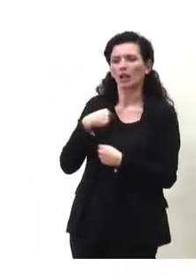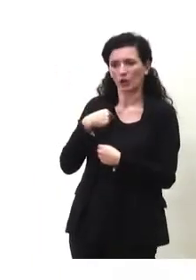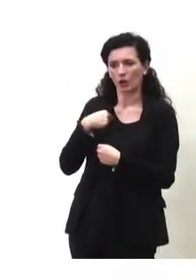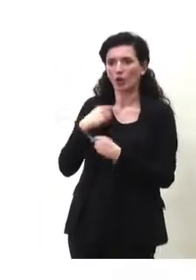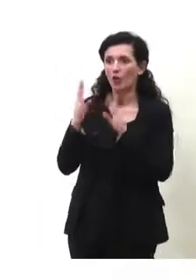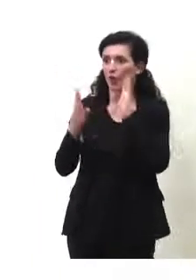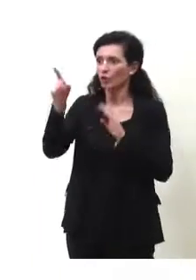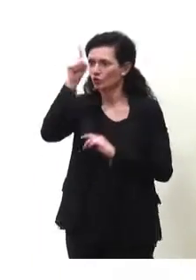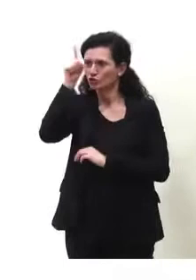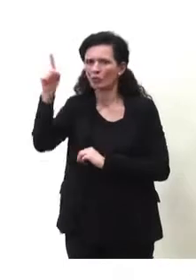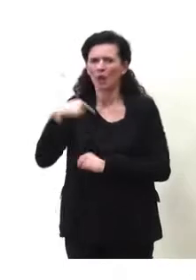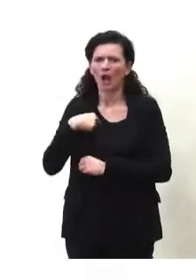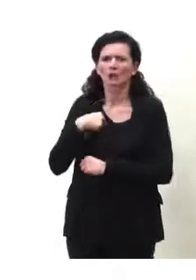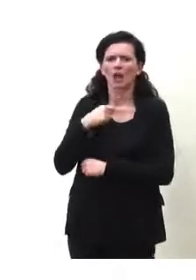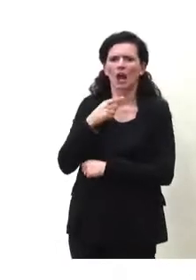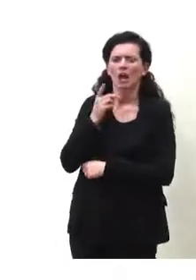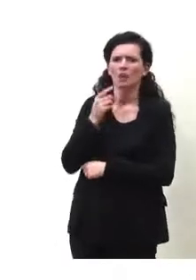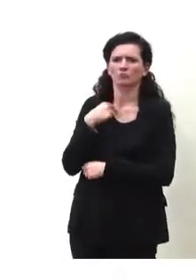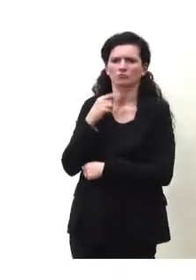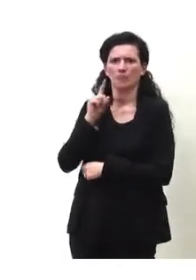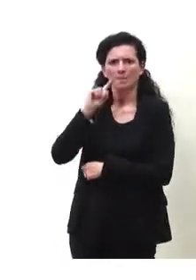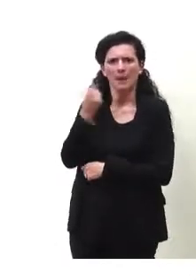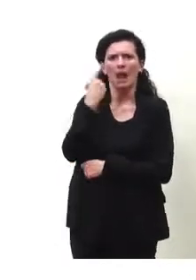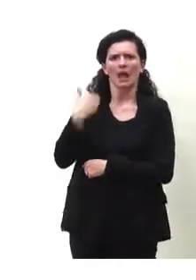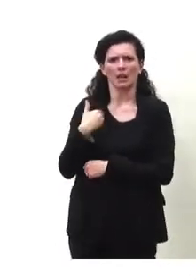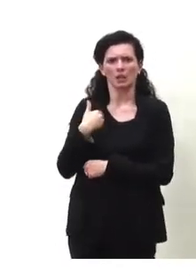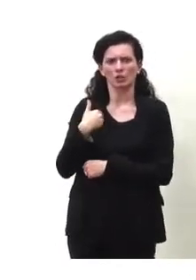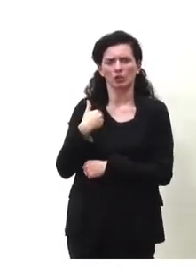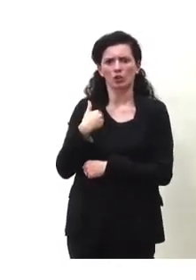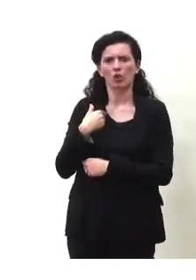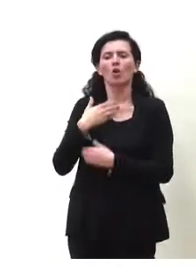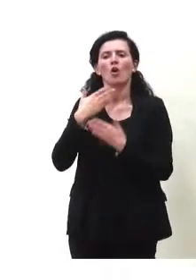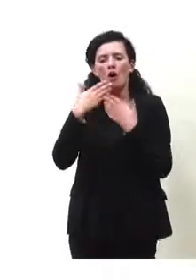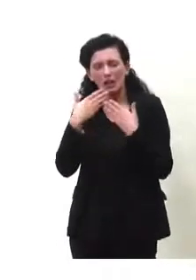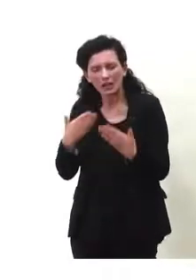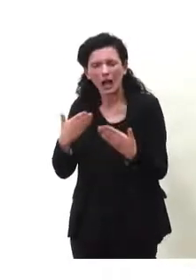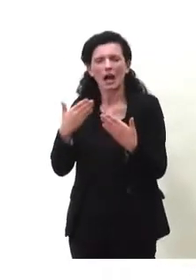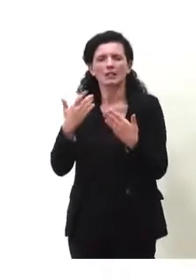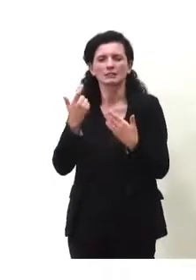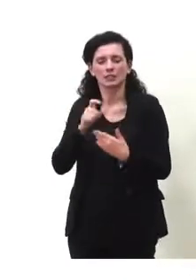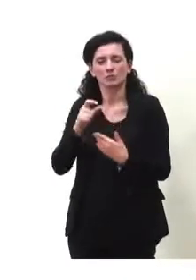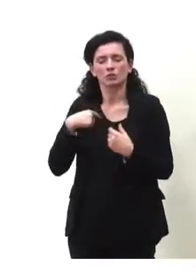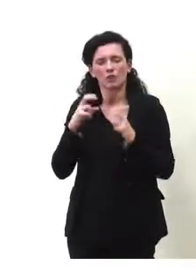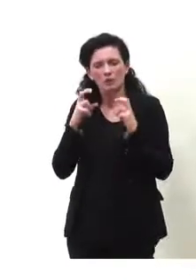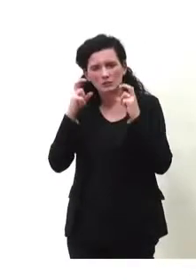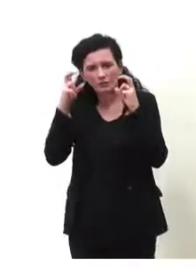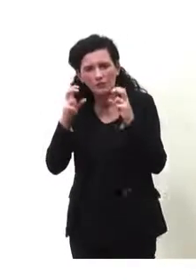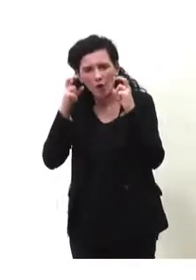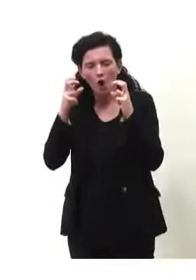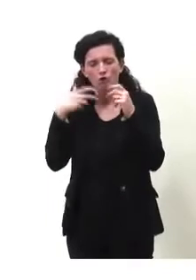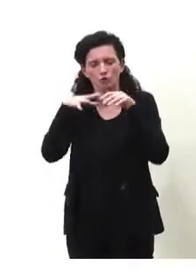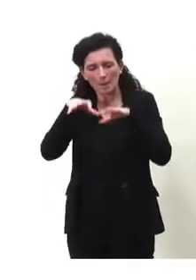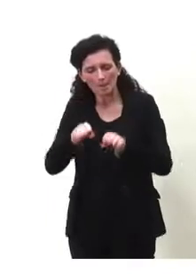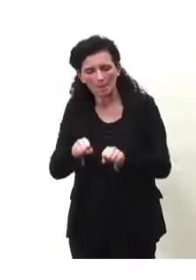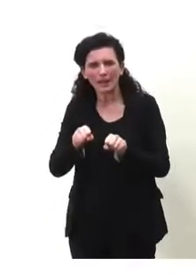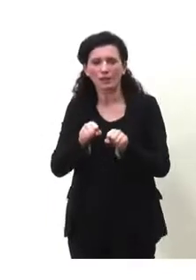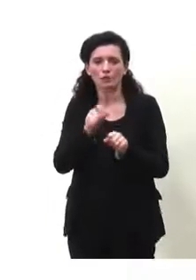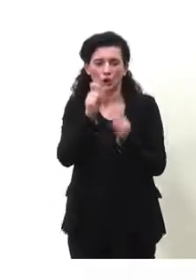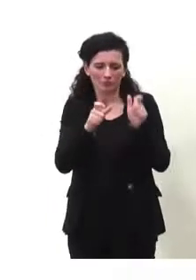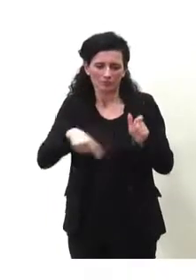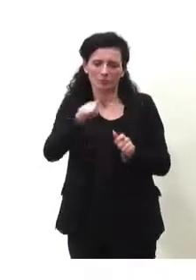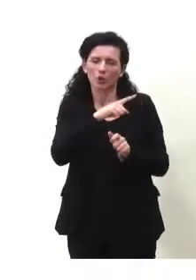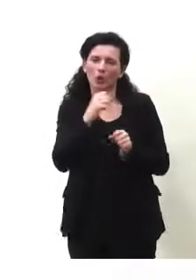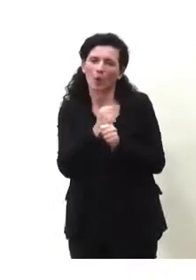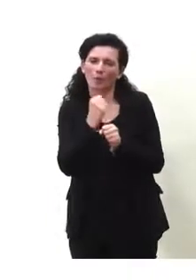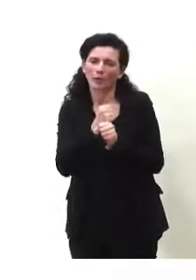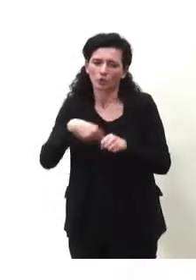della Germania per fare questo tipo di calcolo, anche grazie allo sforzo disumano che ci stanno mettendo tutti gli operatori sul campo per